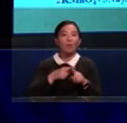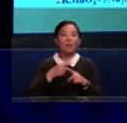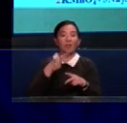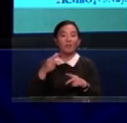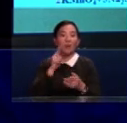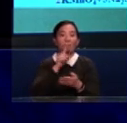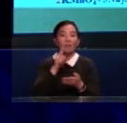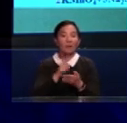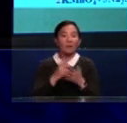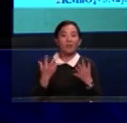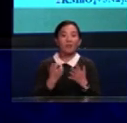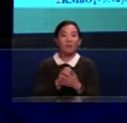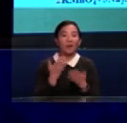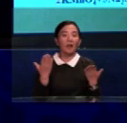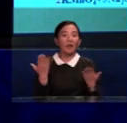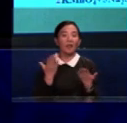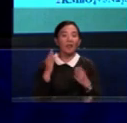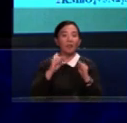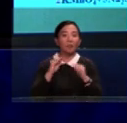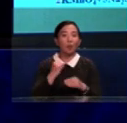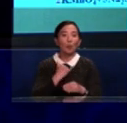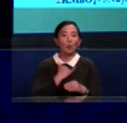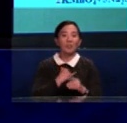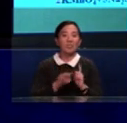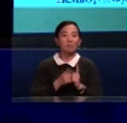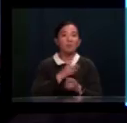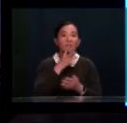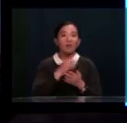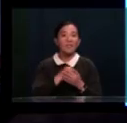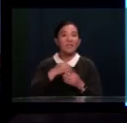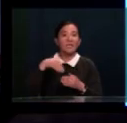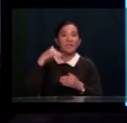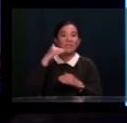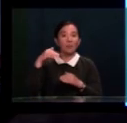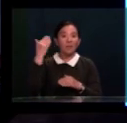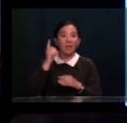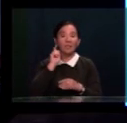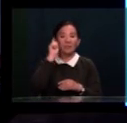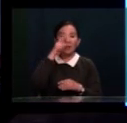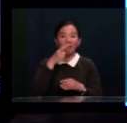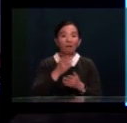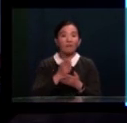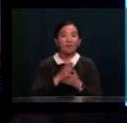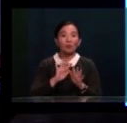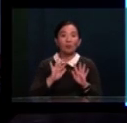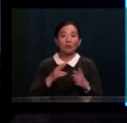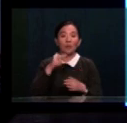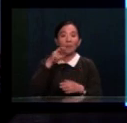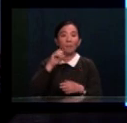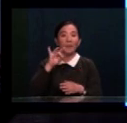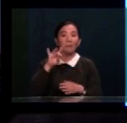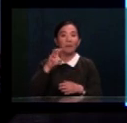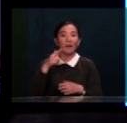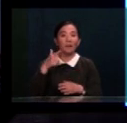Обязательно мы должны определить, какие элементы у нас изменили свои степени окисления. В данном случае это в перманганате